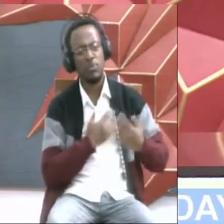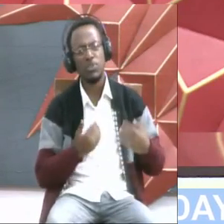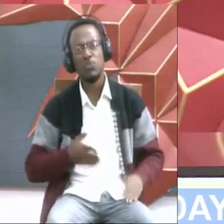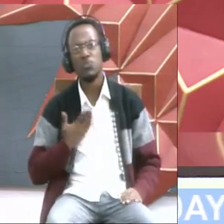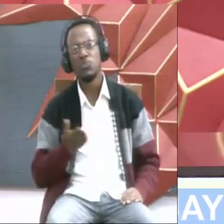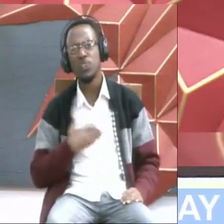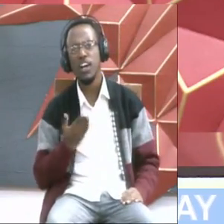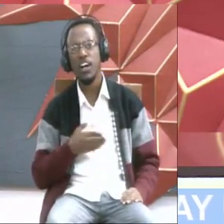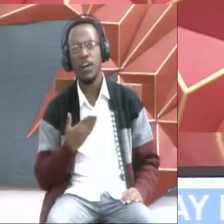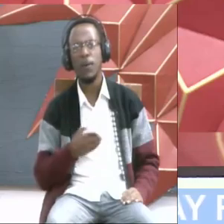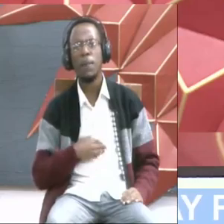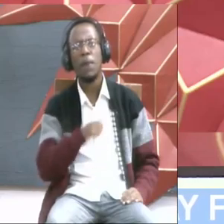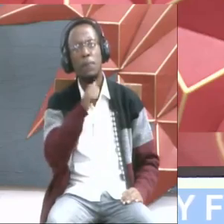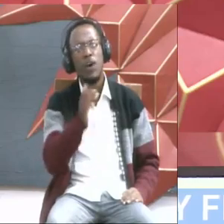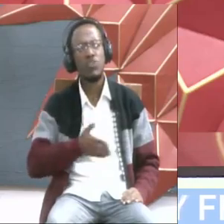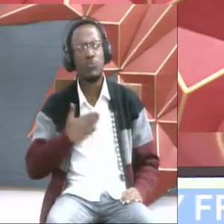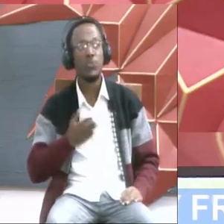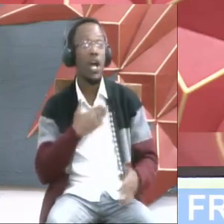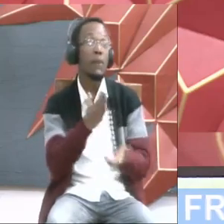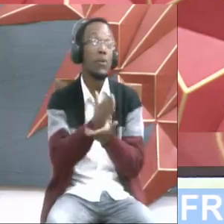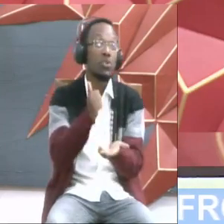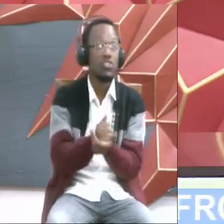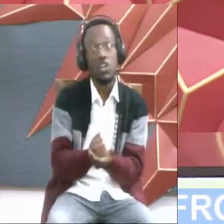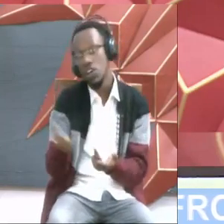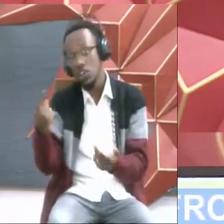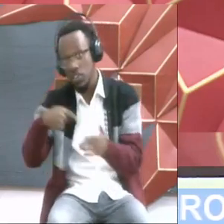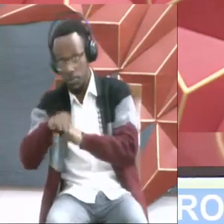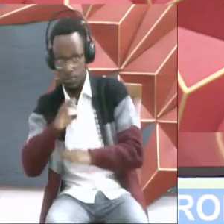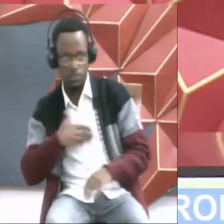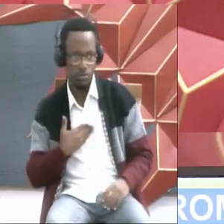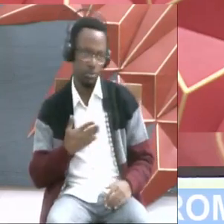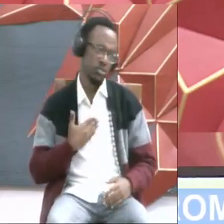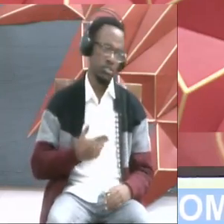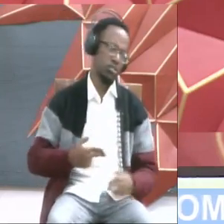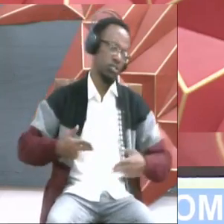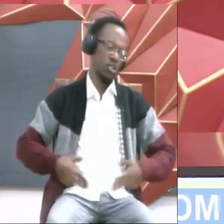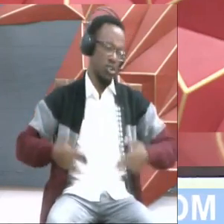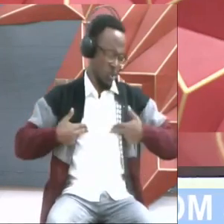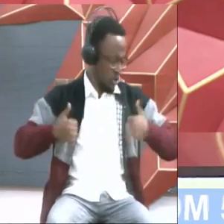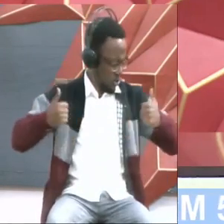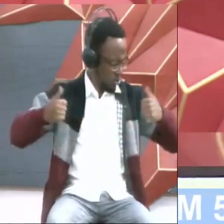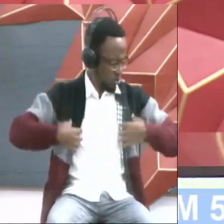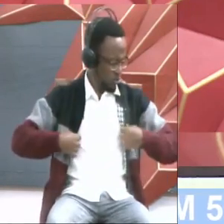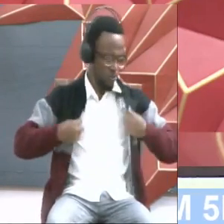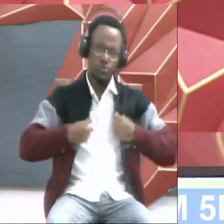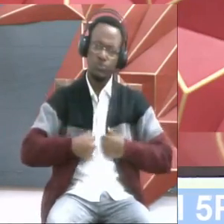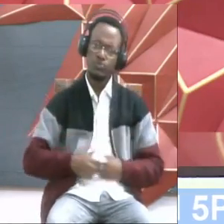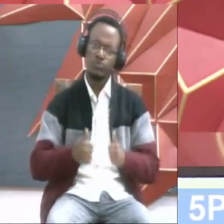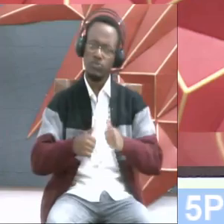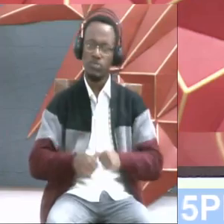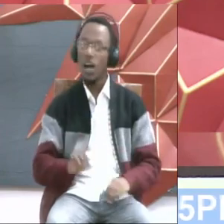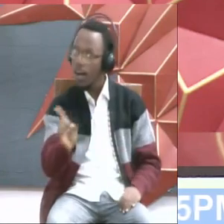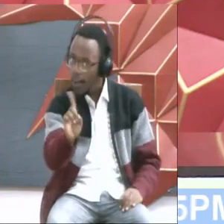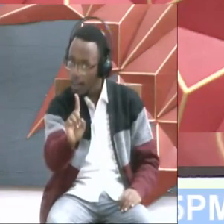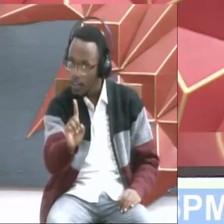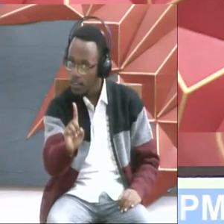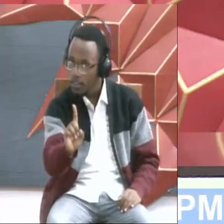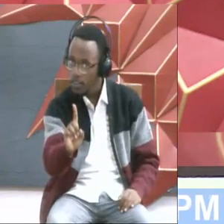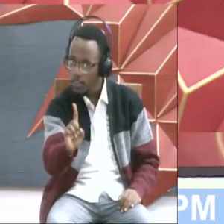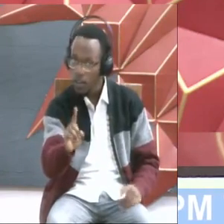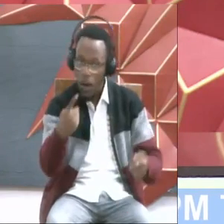wese atanezejwe nuko amerewe neza afite amagara meza cyangwa ikindi kintu ariko